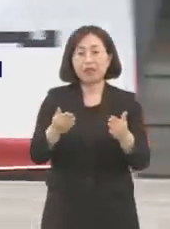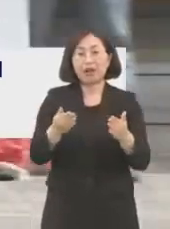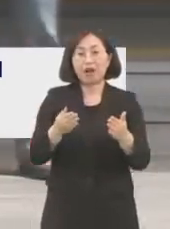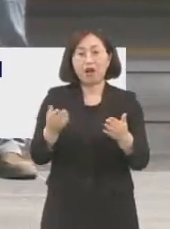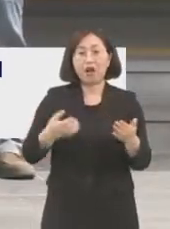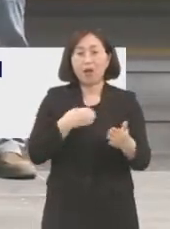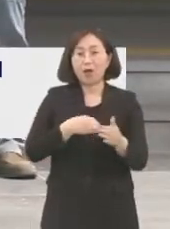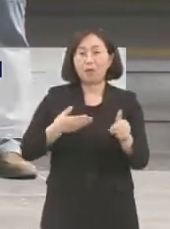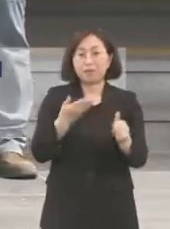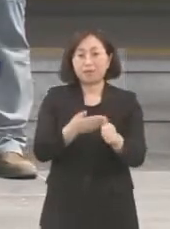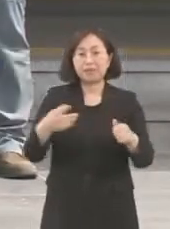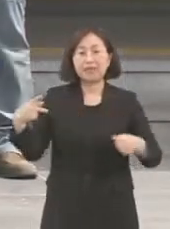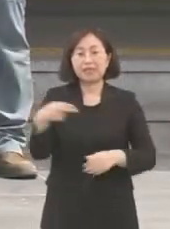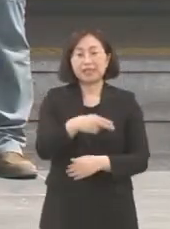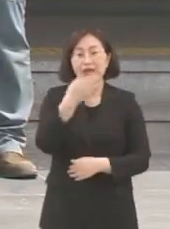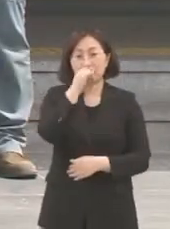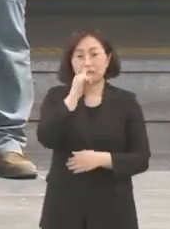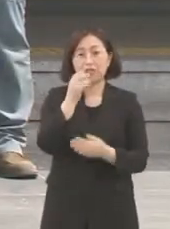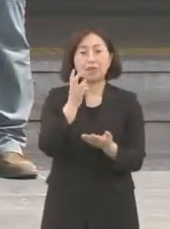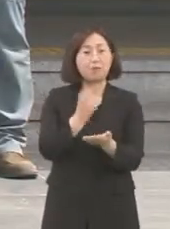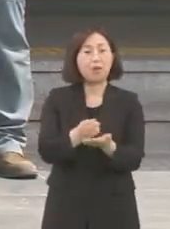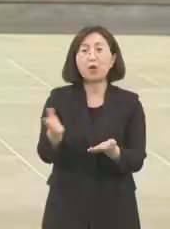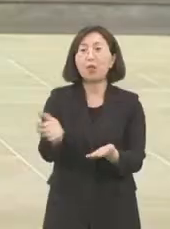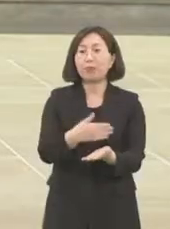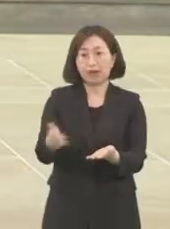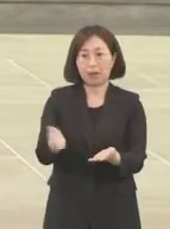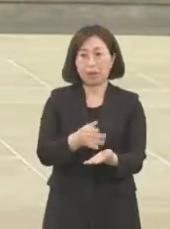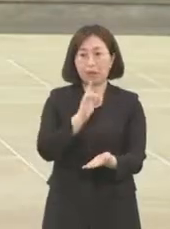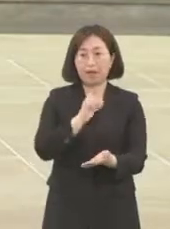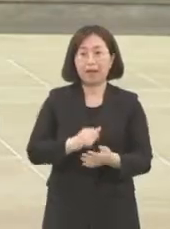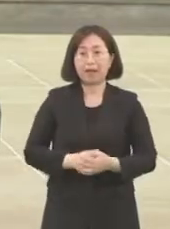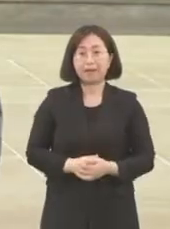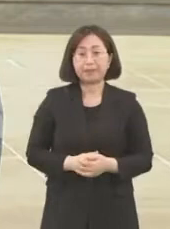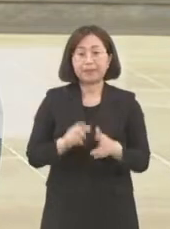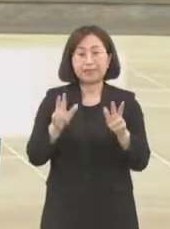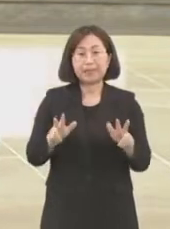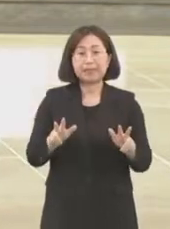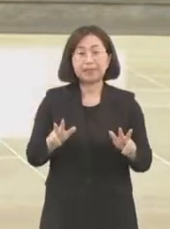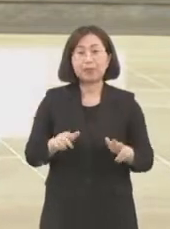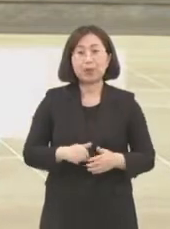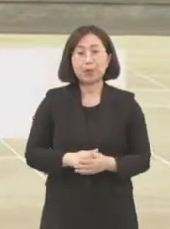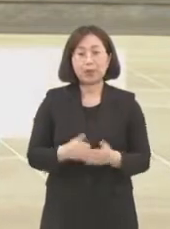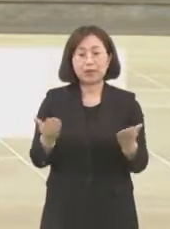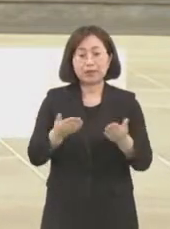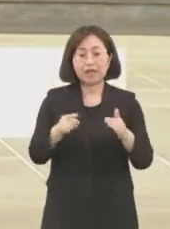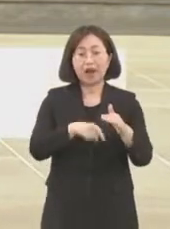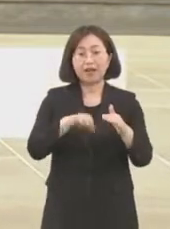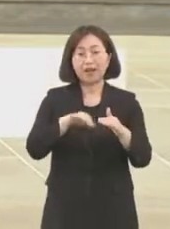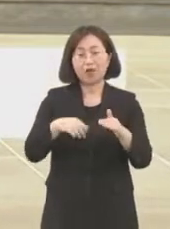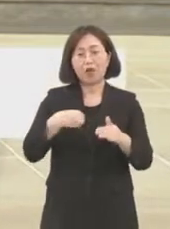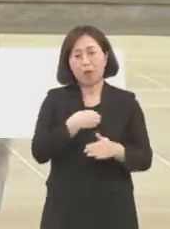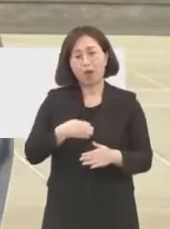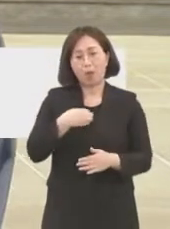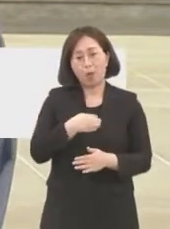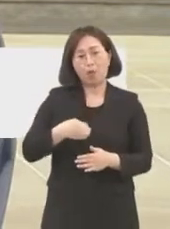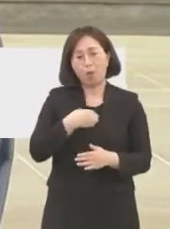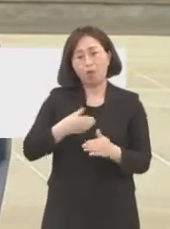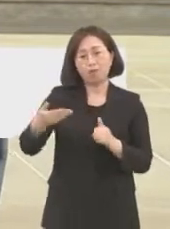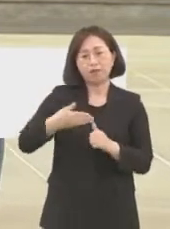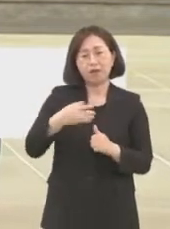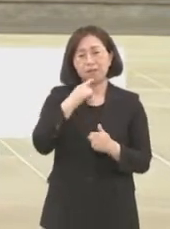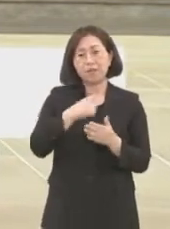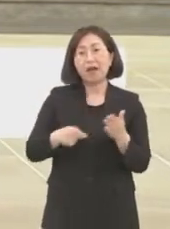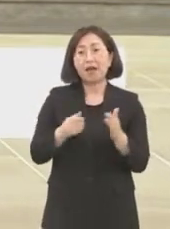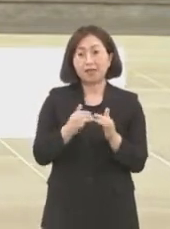만한 제도적인 대책이 없다고 지적했습니다. 지금도 직장 내 괴롭힘 피해자분들이